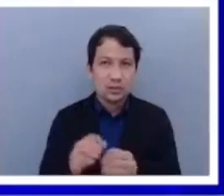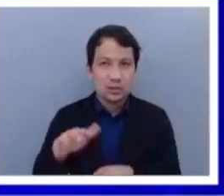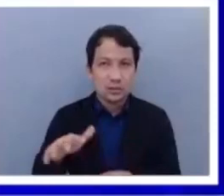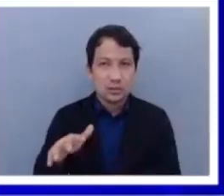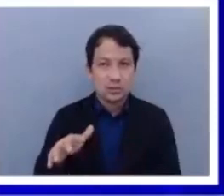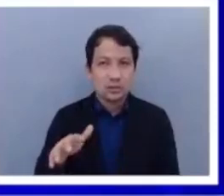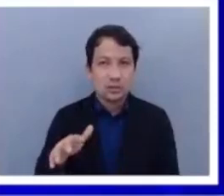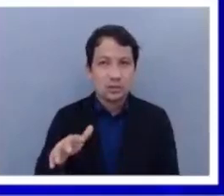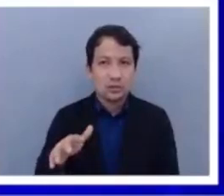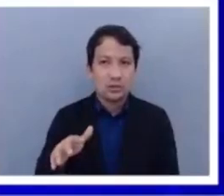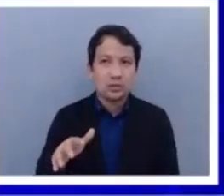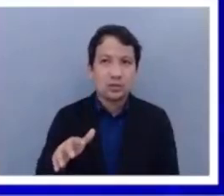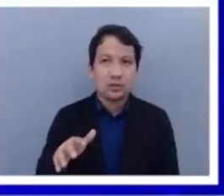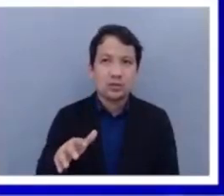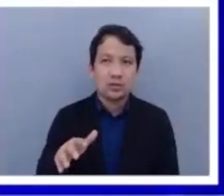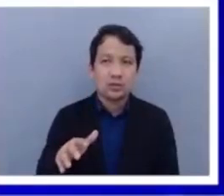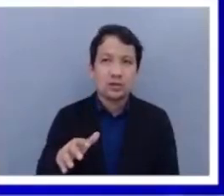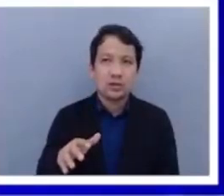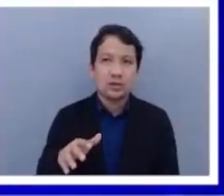seeing